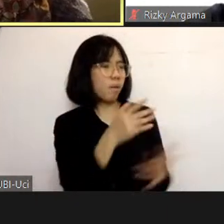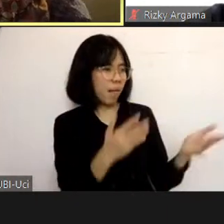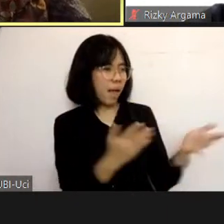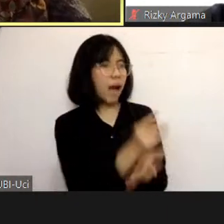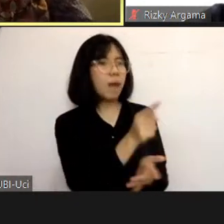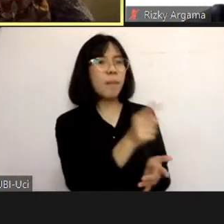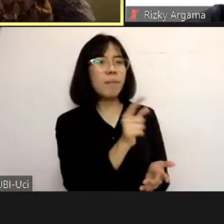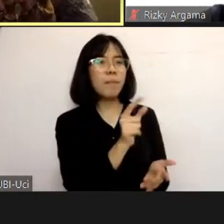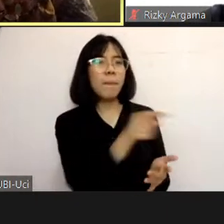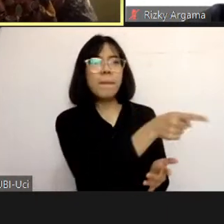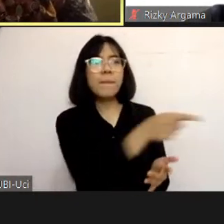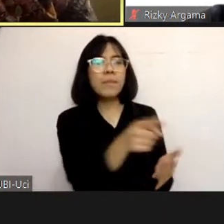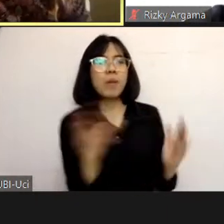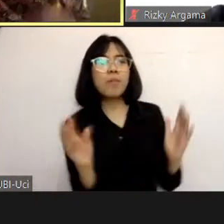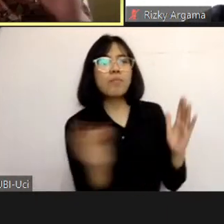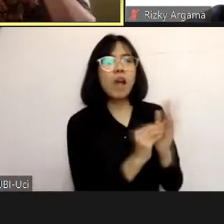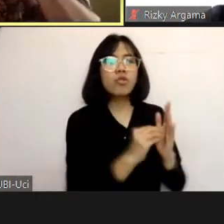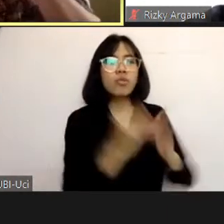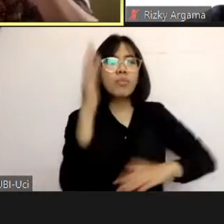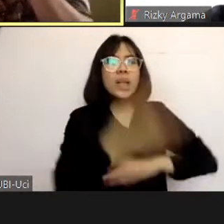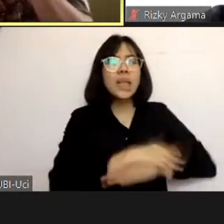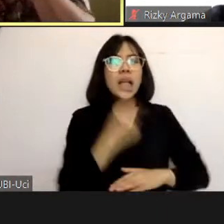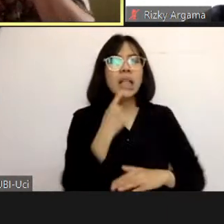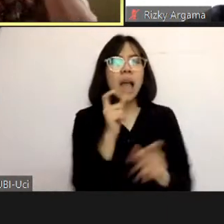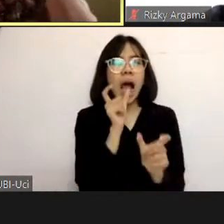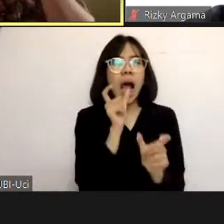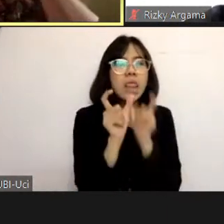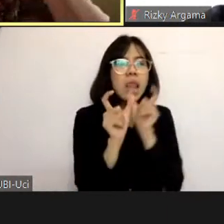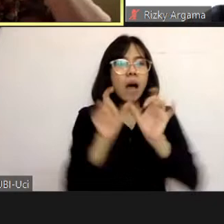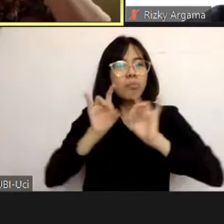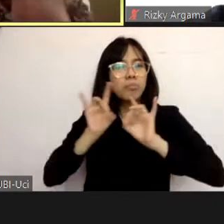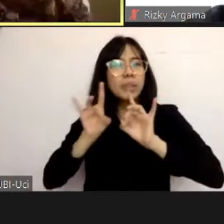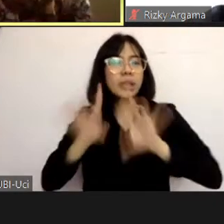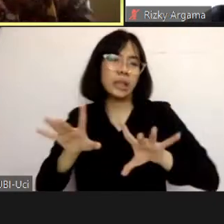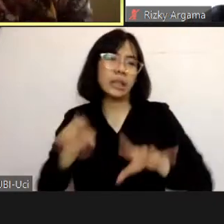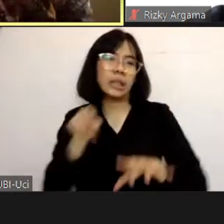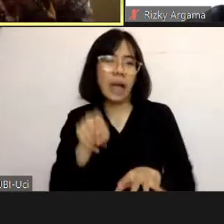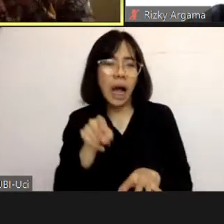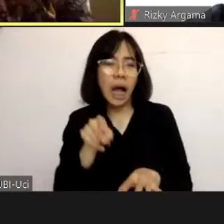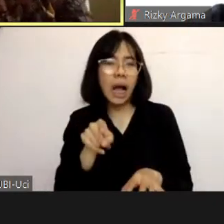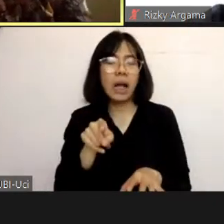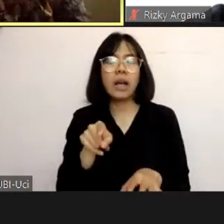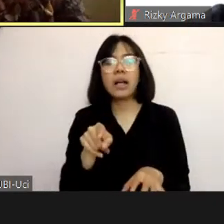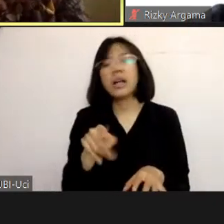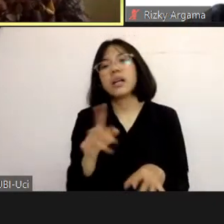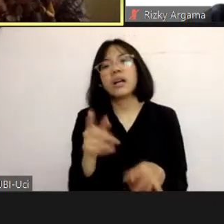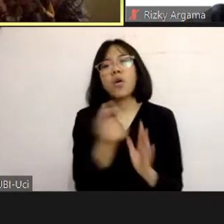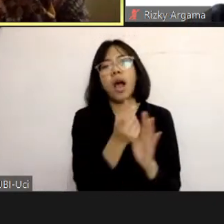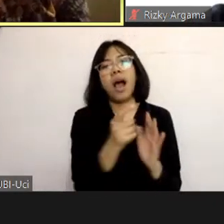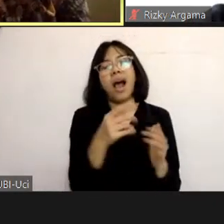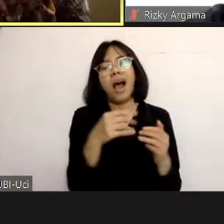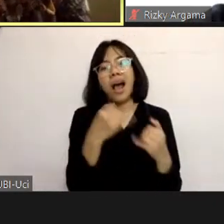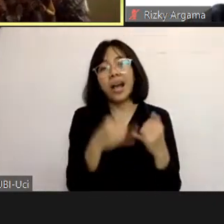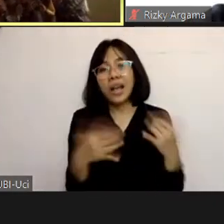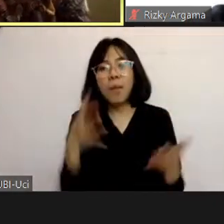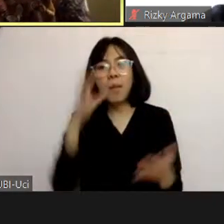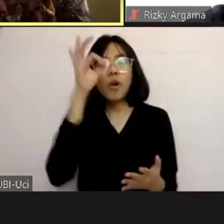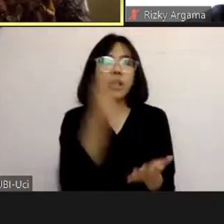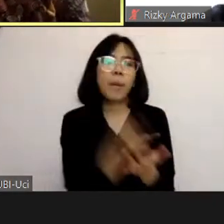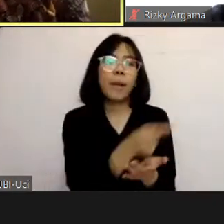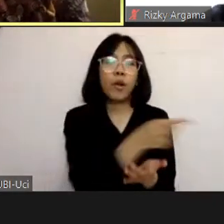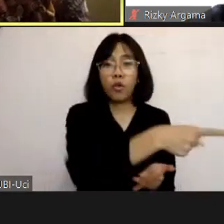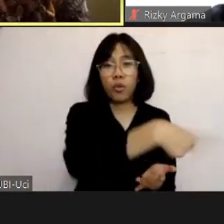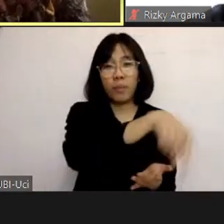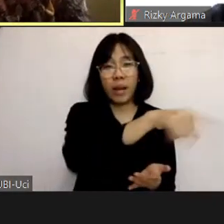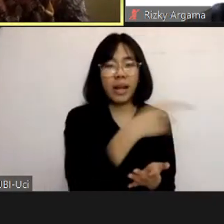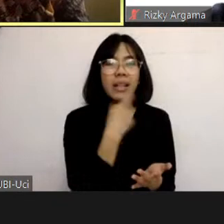dijungto dengan perbuatan menimbulkan keonaran yang ada dalam amandemen KUHP, Undang-Undang Nomor 1 tahun 46. Nah, ini